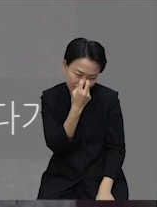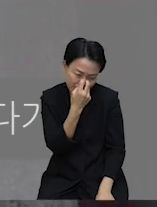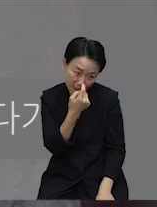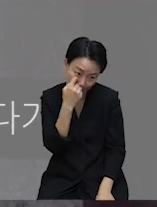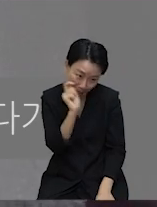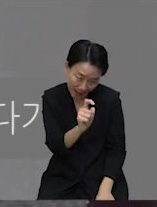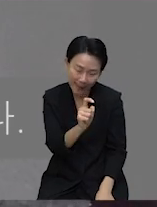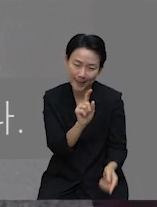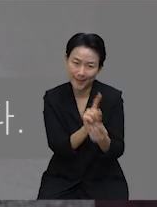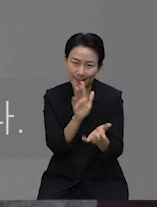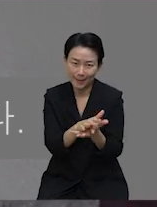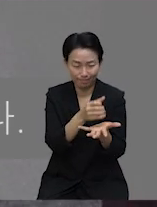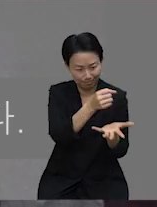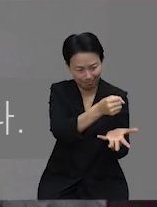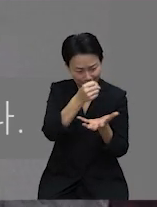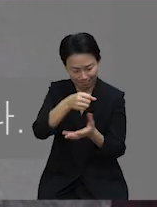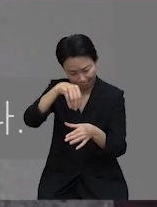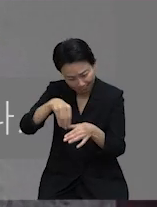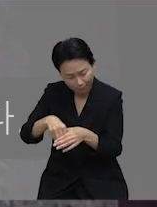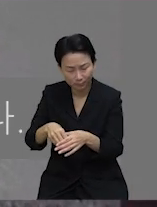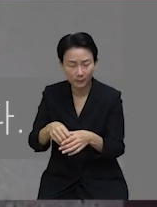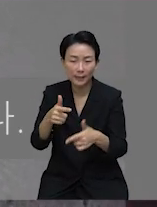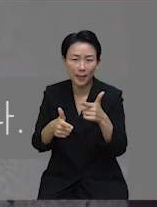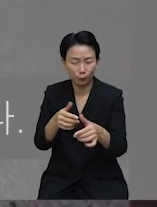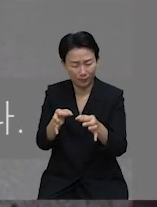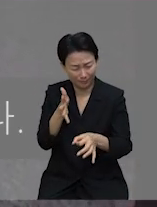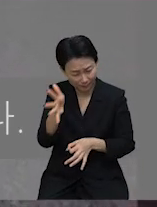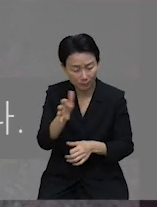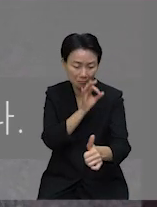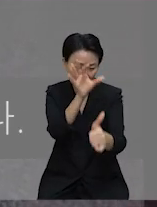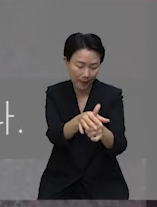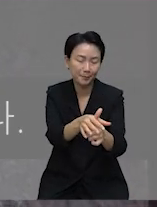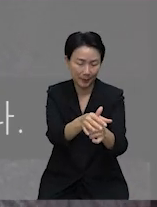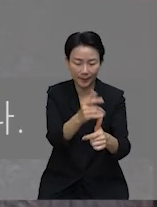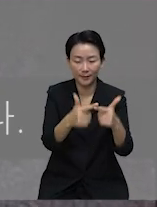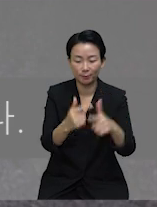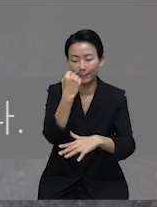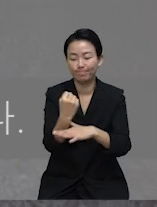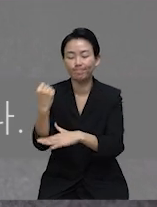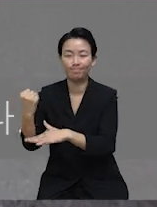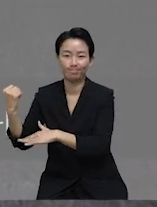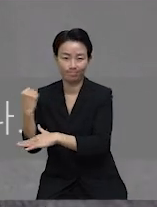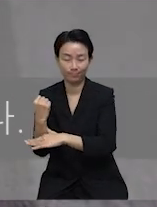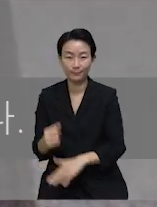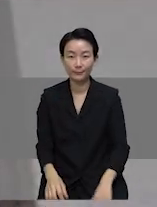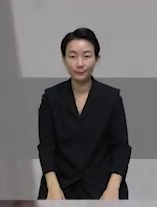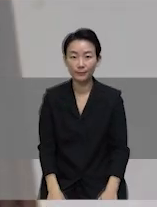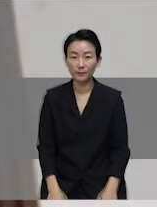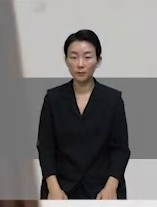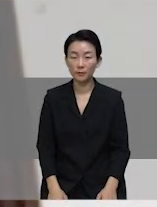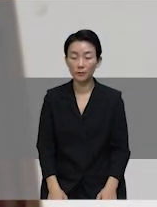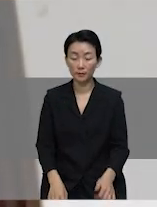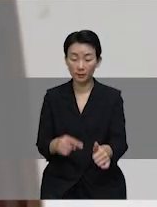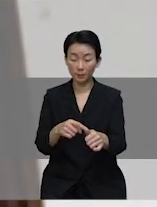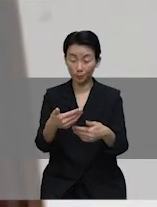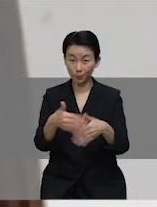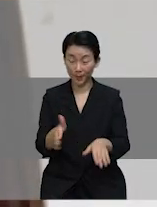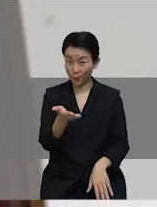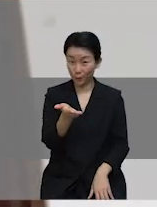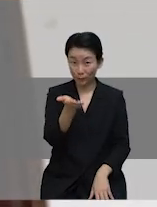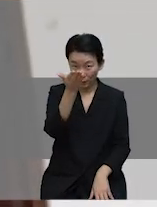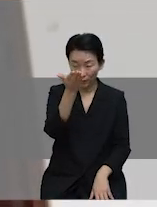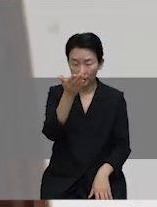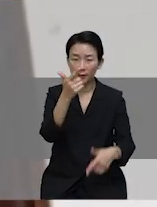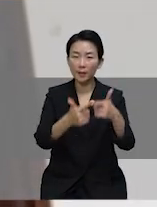유심히 보셨다가 직접 옮겨 심거나 나무 장사에게 물어 새로 심기도 하셨습니다. 이곳